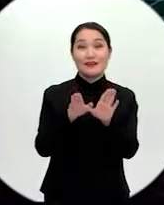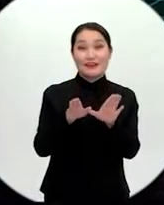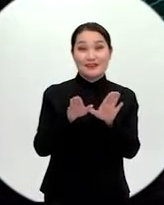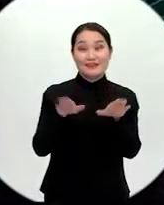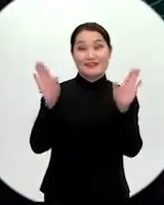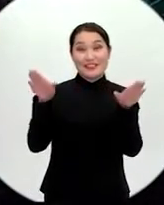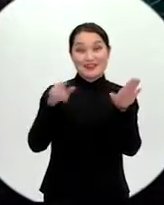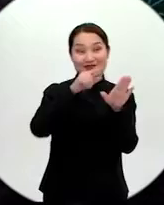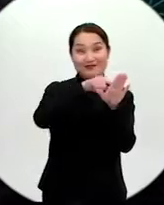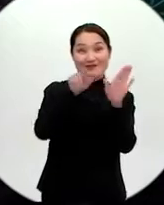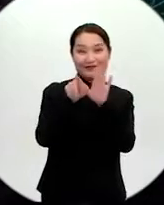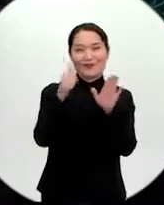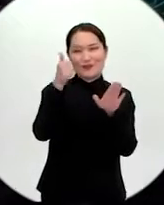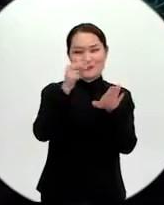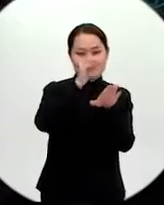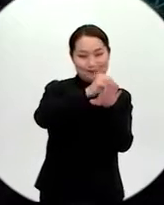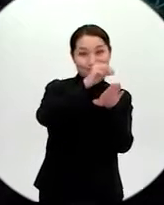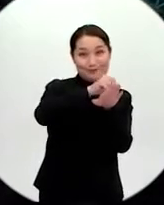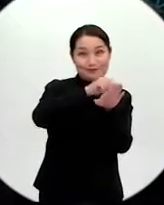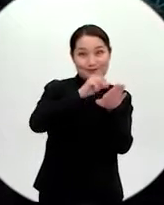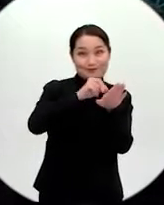далавчийг мөн бас чимгэлээ.